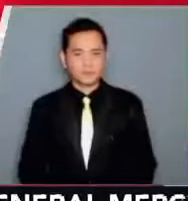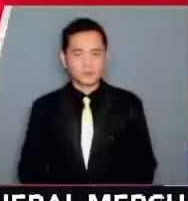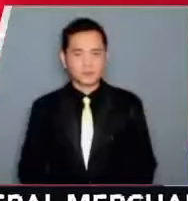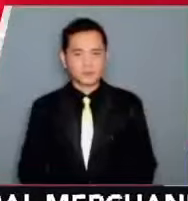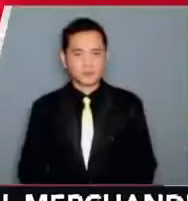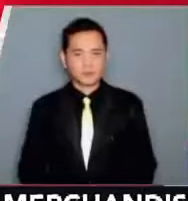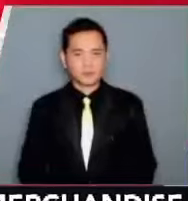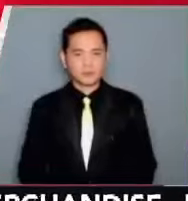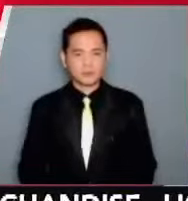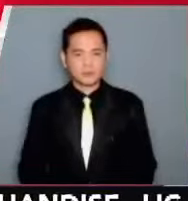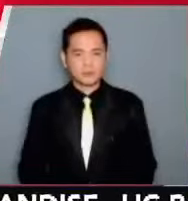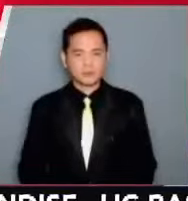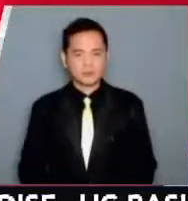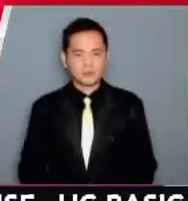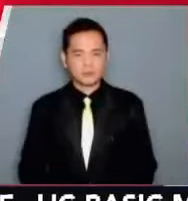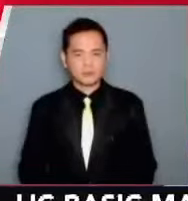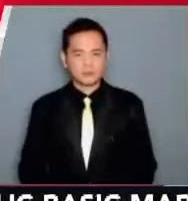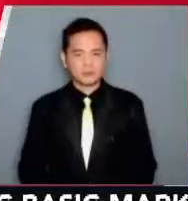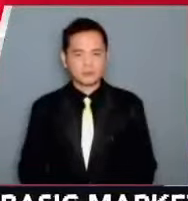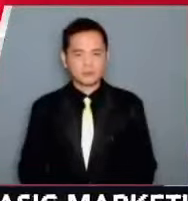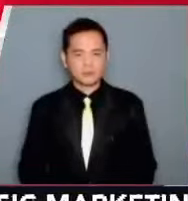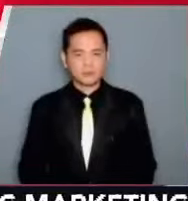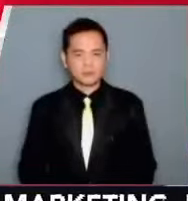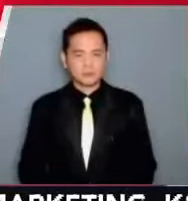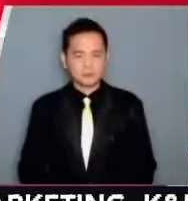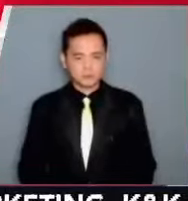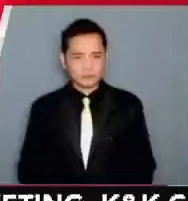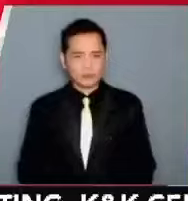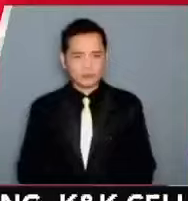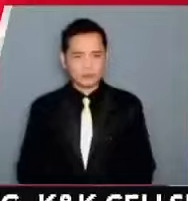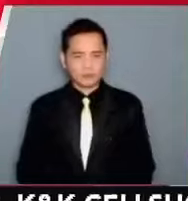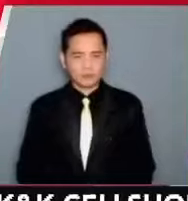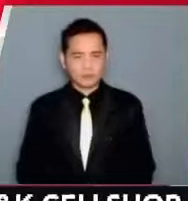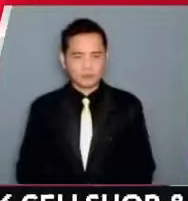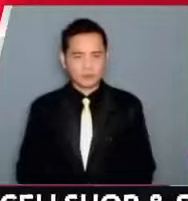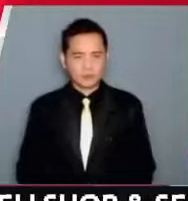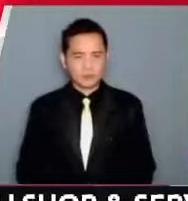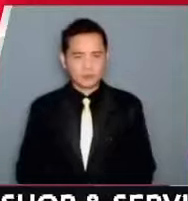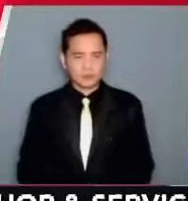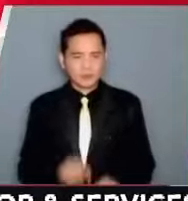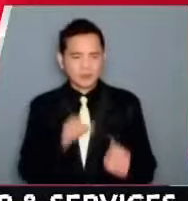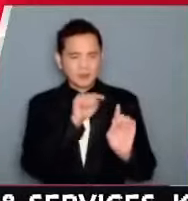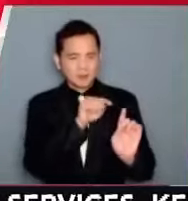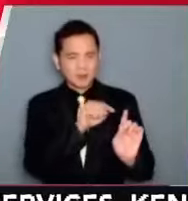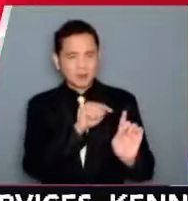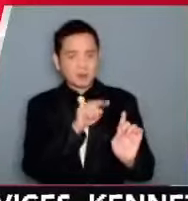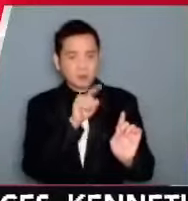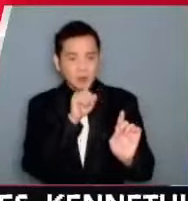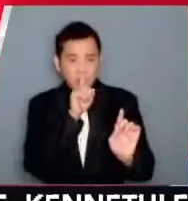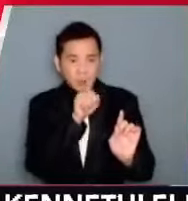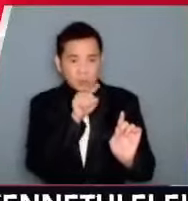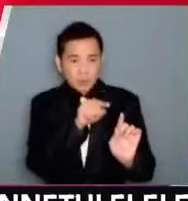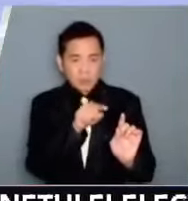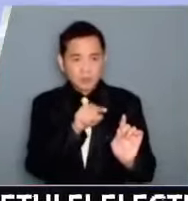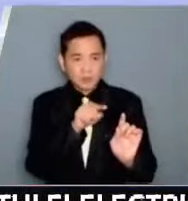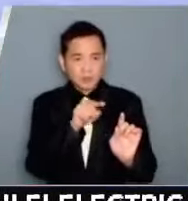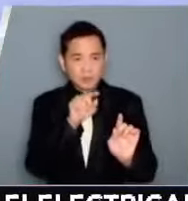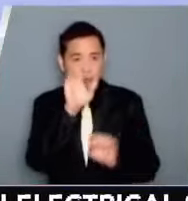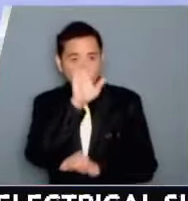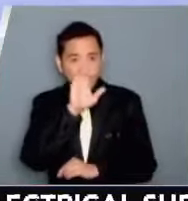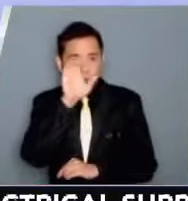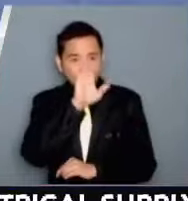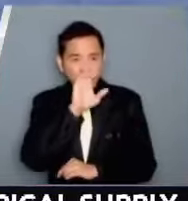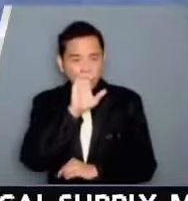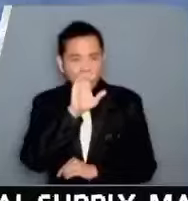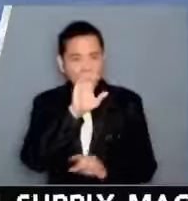Natagpuan na ang lahat ng 7 nawawalang o nawalang sakay ng pick-up na inanod ng ilog sa Carmen, Cebu nitong Lunes. Sa dagat na sakop